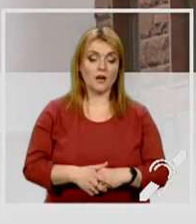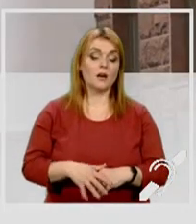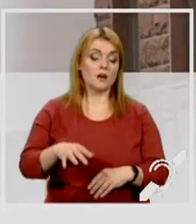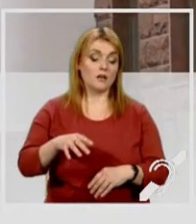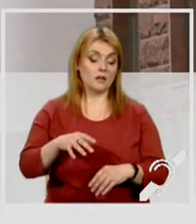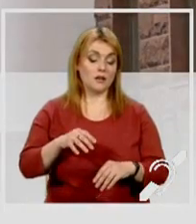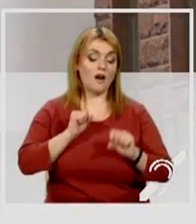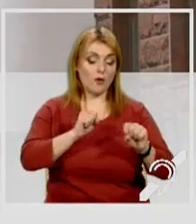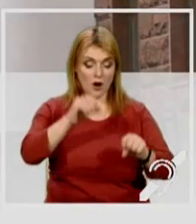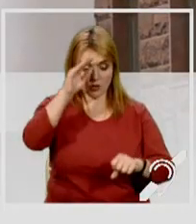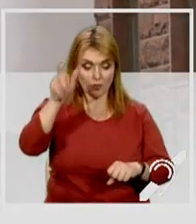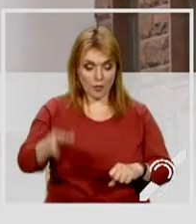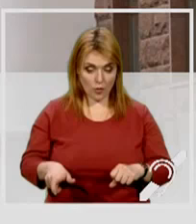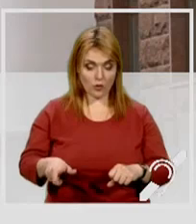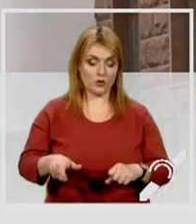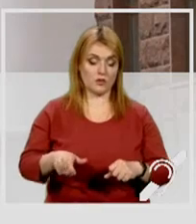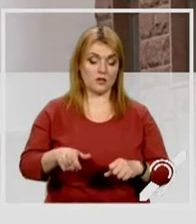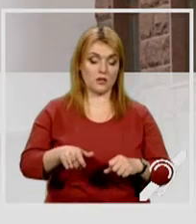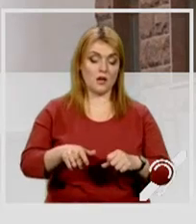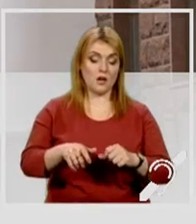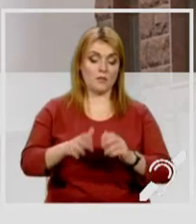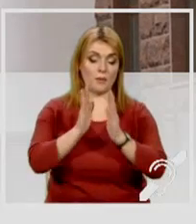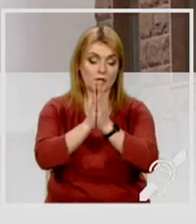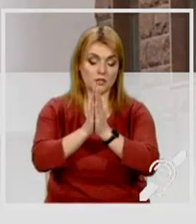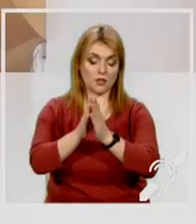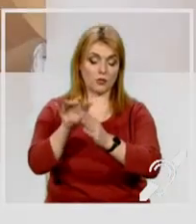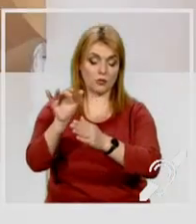multe comisii specializate din Parlament și a cerut măsuri